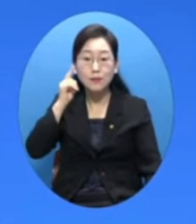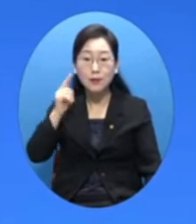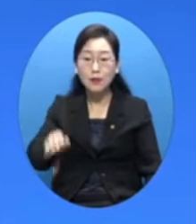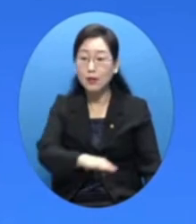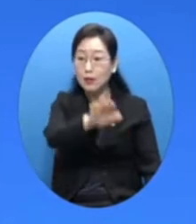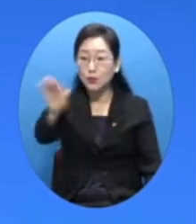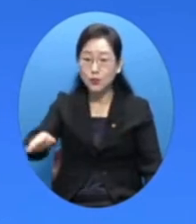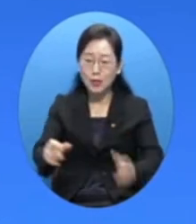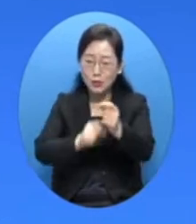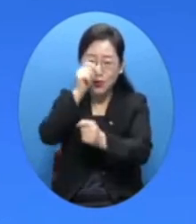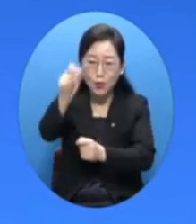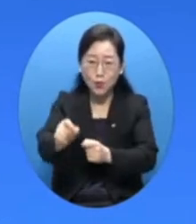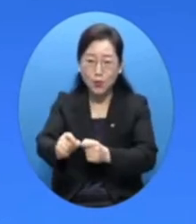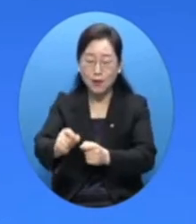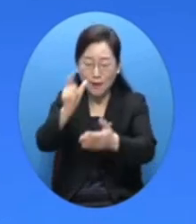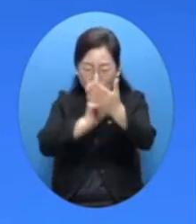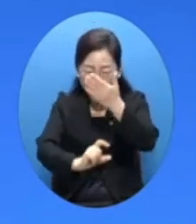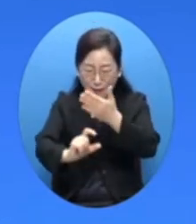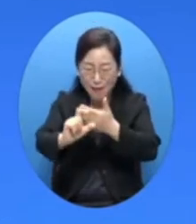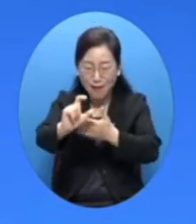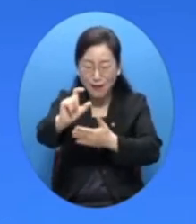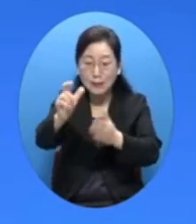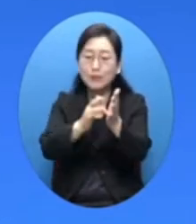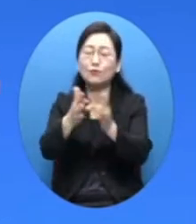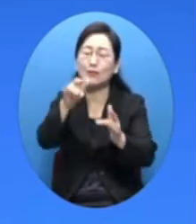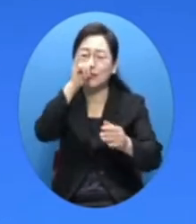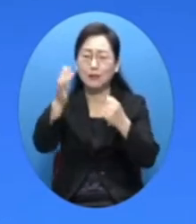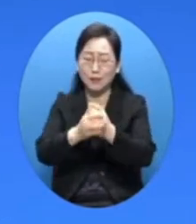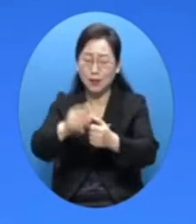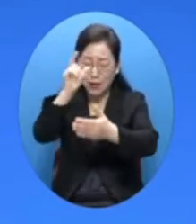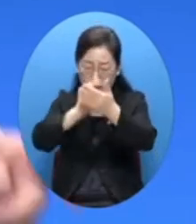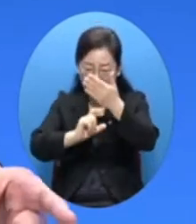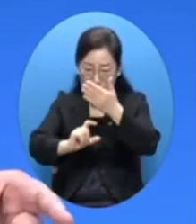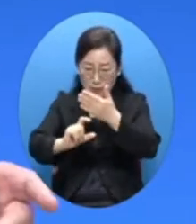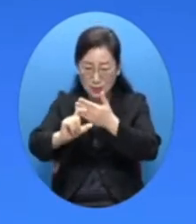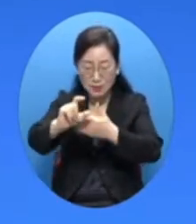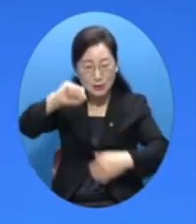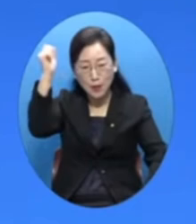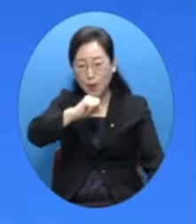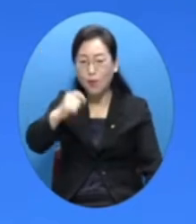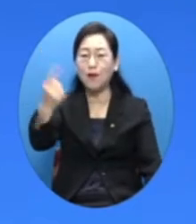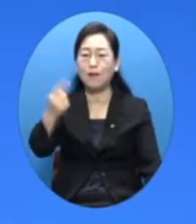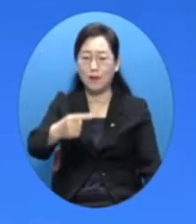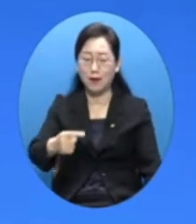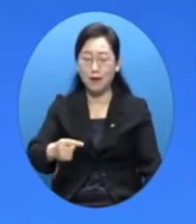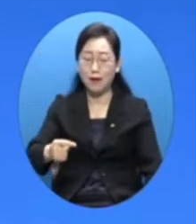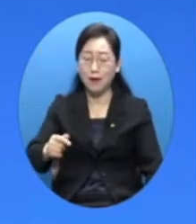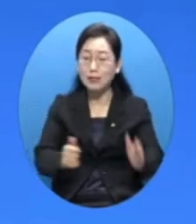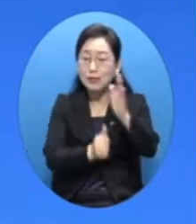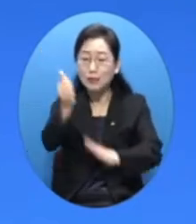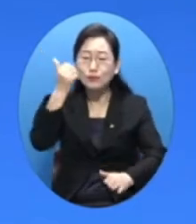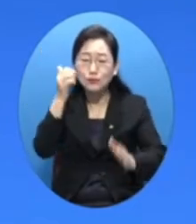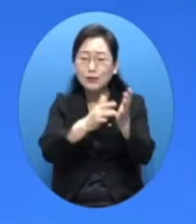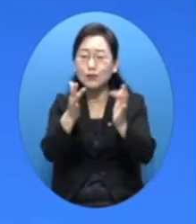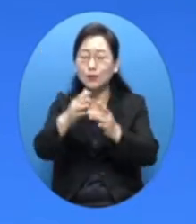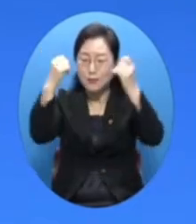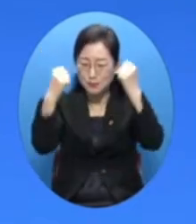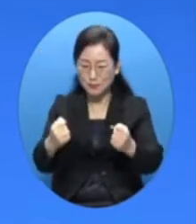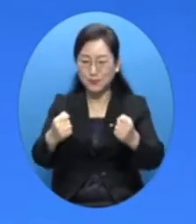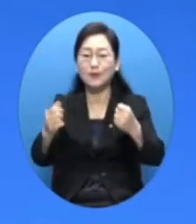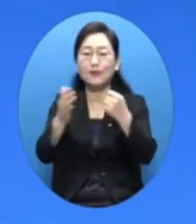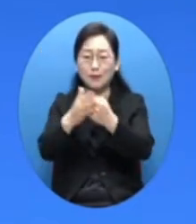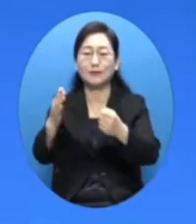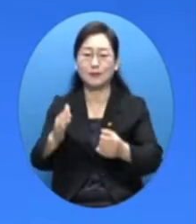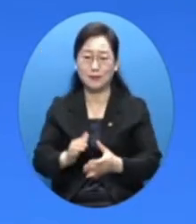우리에겐 영원한 아침이 있기 때문인 것입니다. 영원한 새벽이 있기 때문인 것입니다. 영원한 희망 대신 예수님이 계시기 때문인